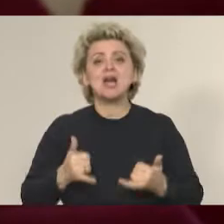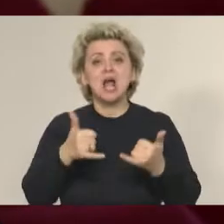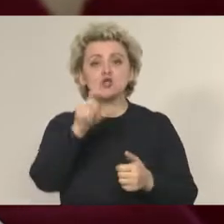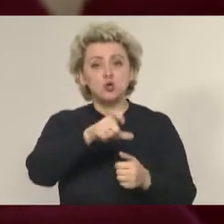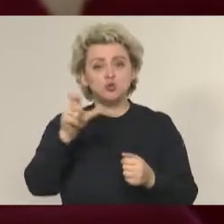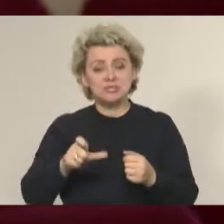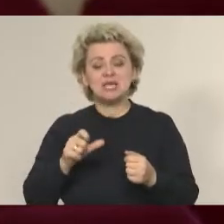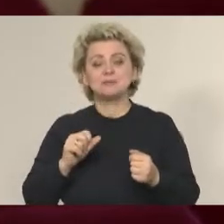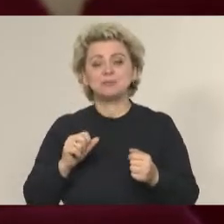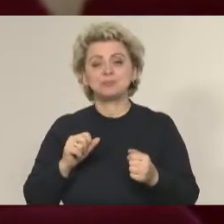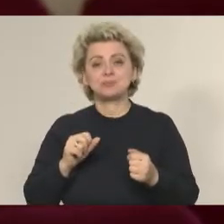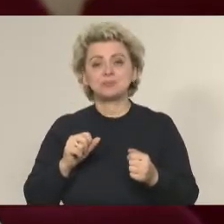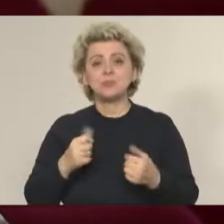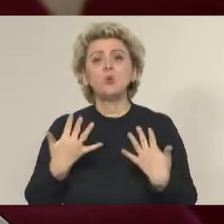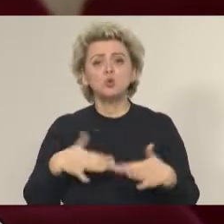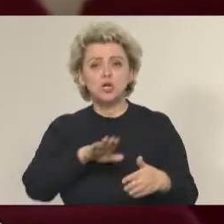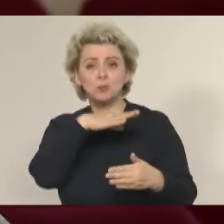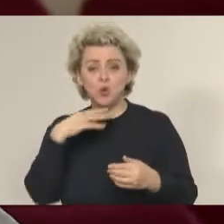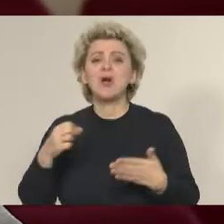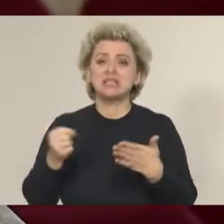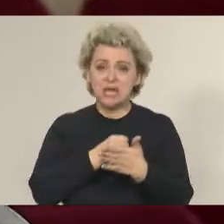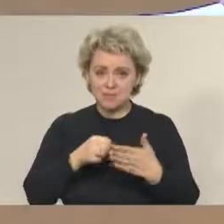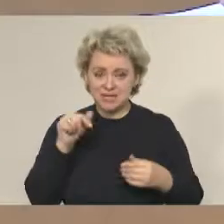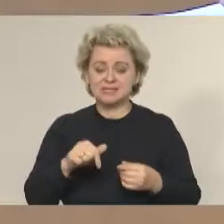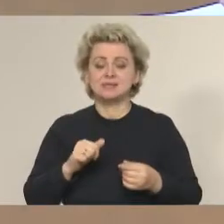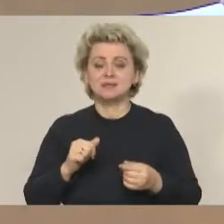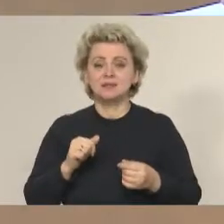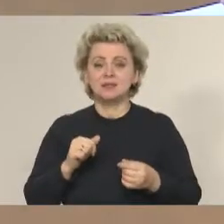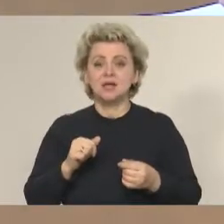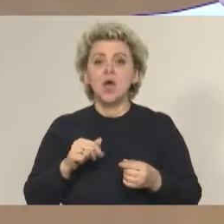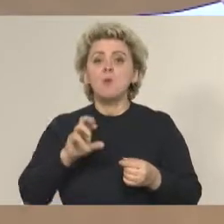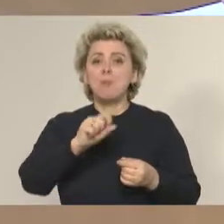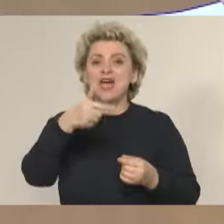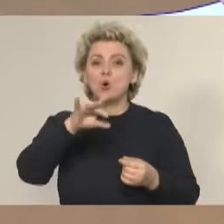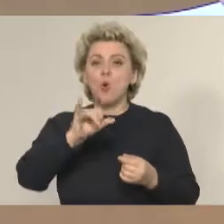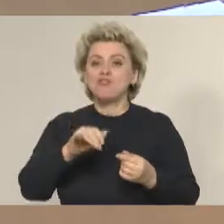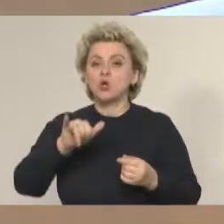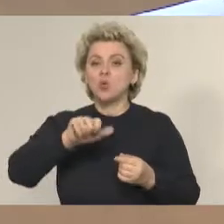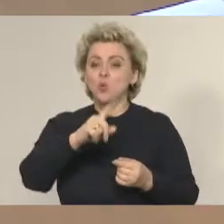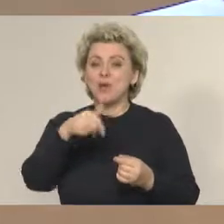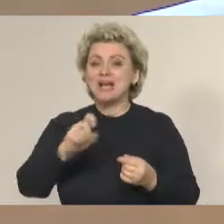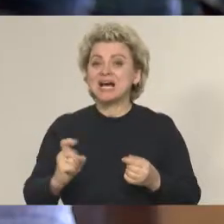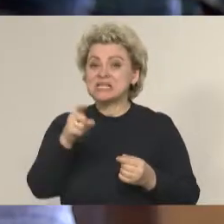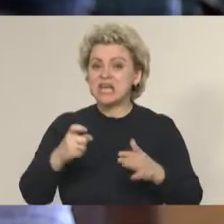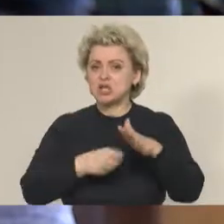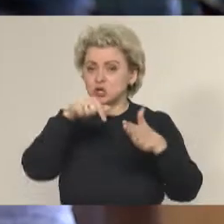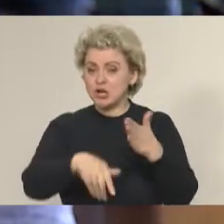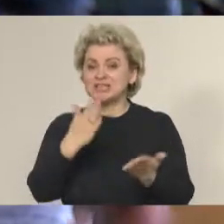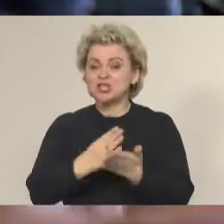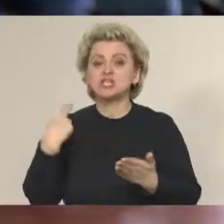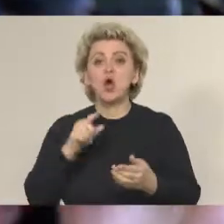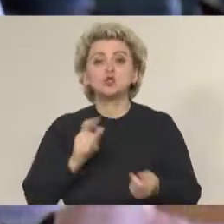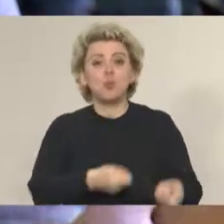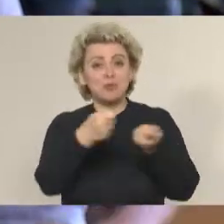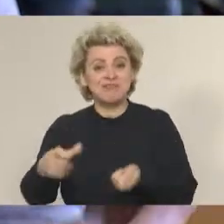людей. Вот. Уже многое добились. В Москве был. По пайковому углю у собственника шахты тоже есть долги, а все, что